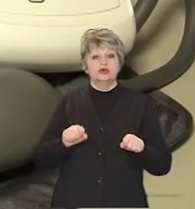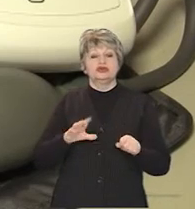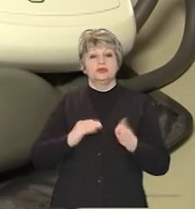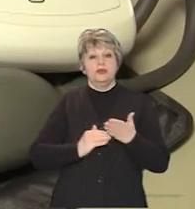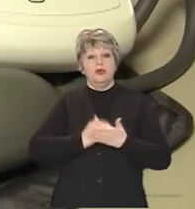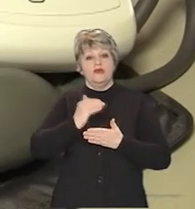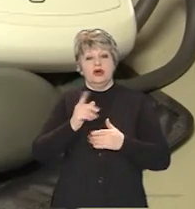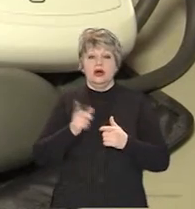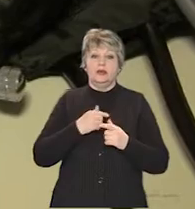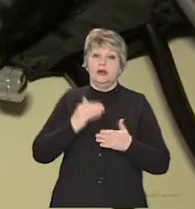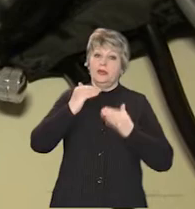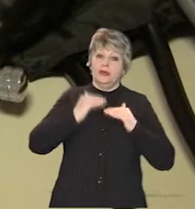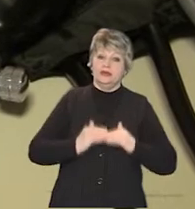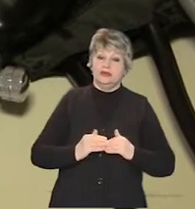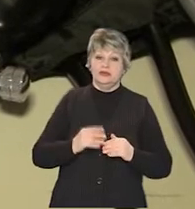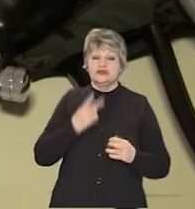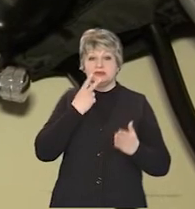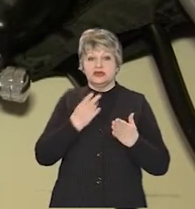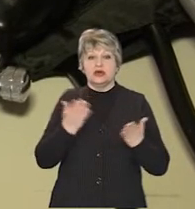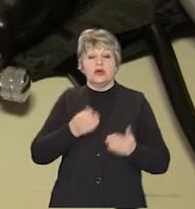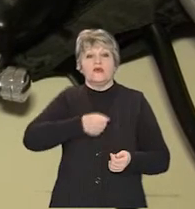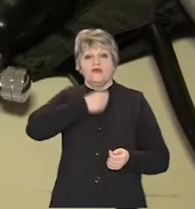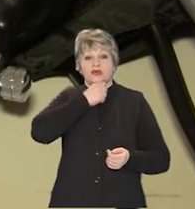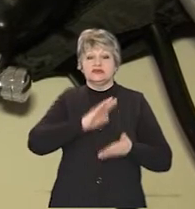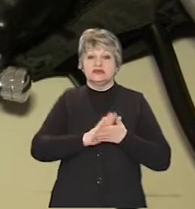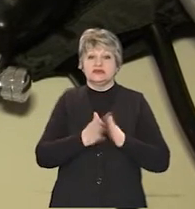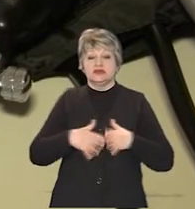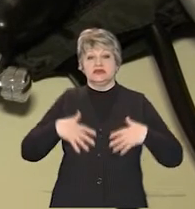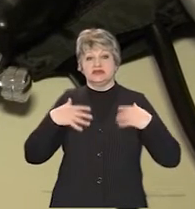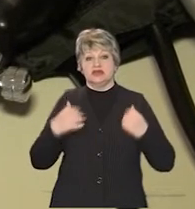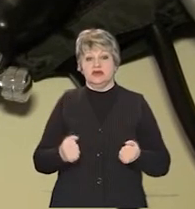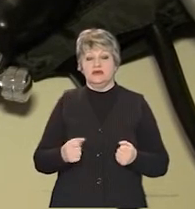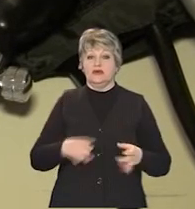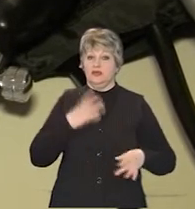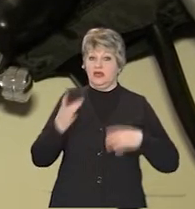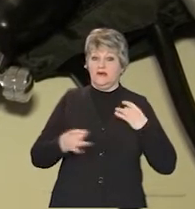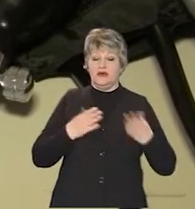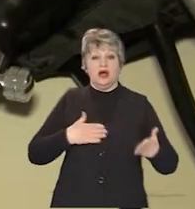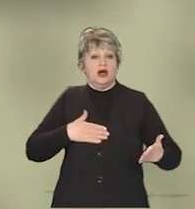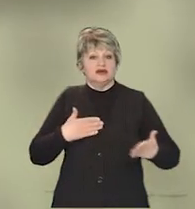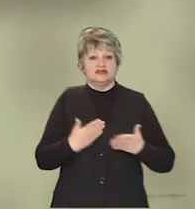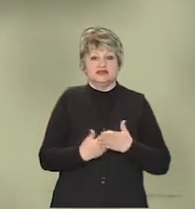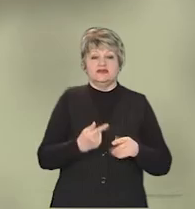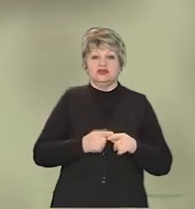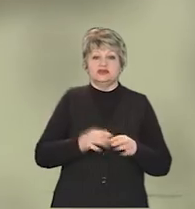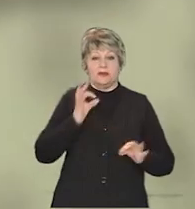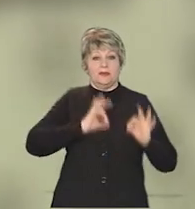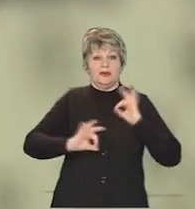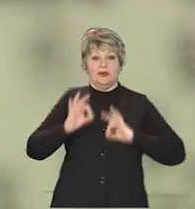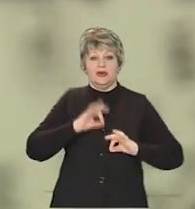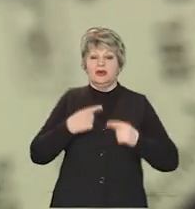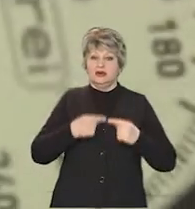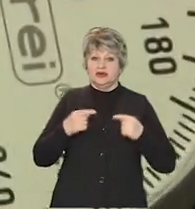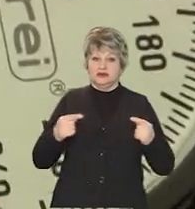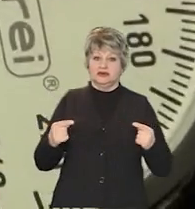може підвищуватися і понижуватися залежно від віку, стану здоров'я, емоційної напруженості, активності вживання